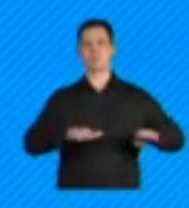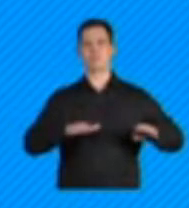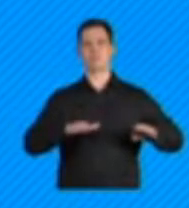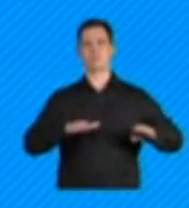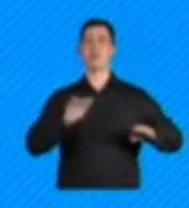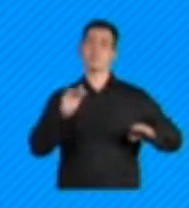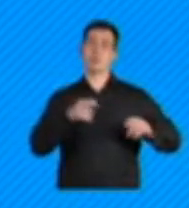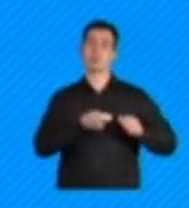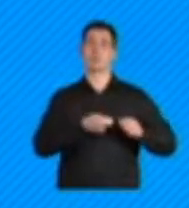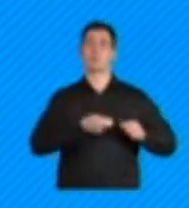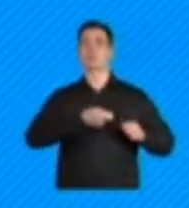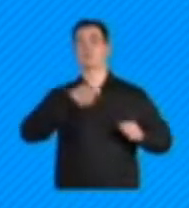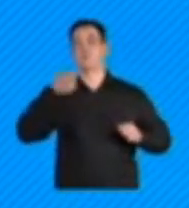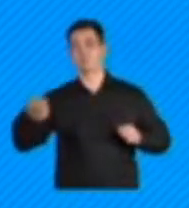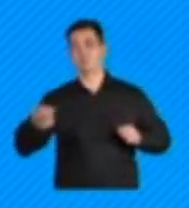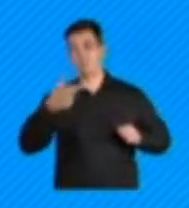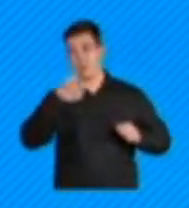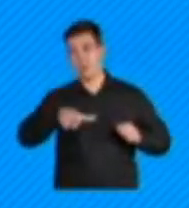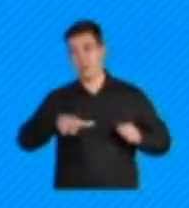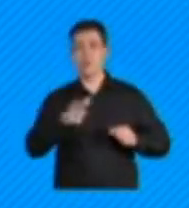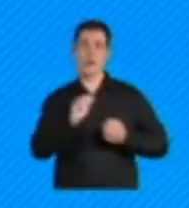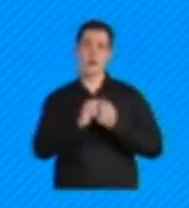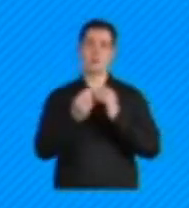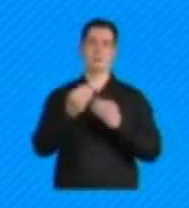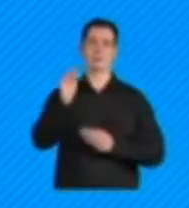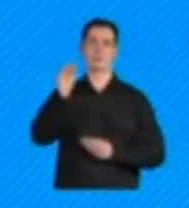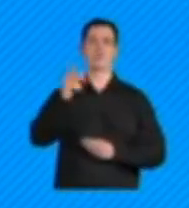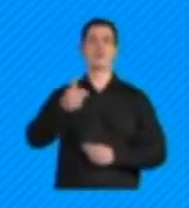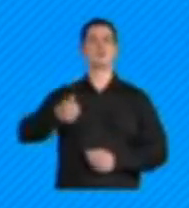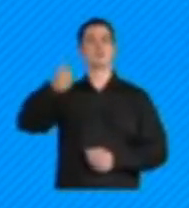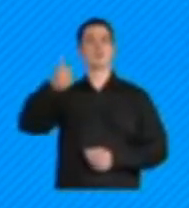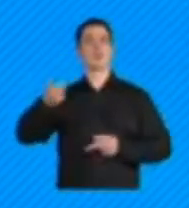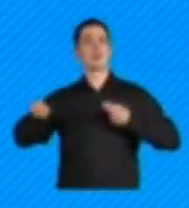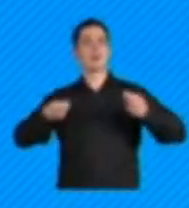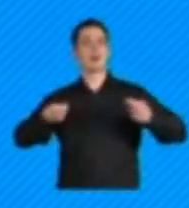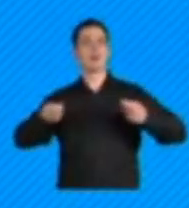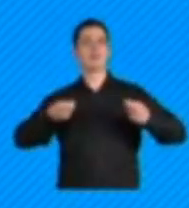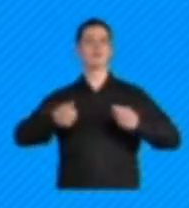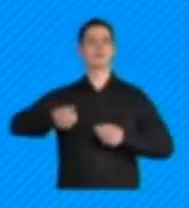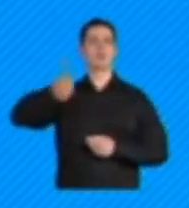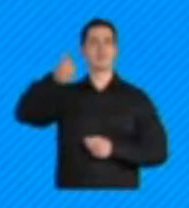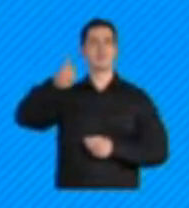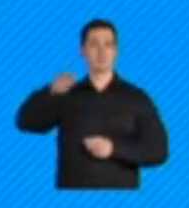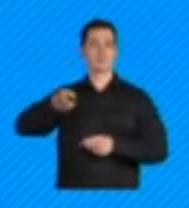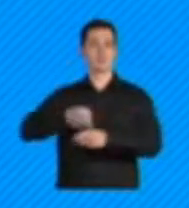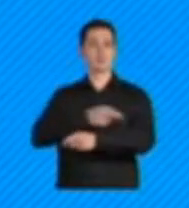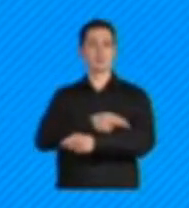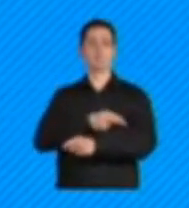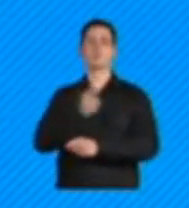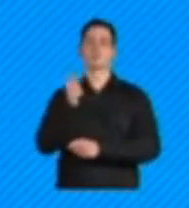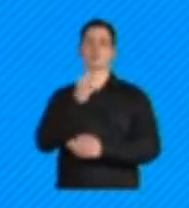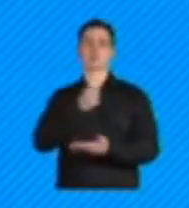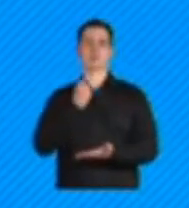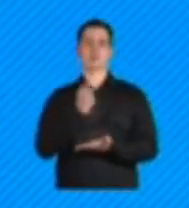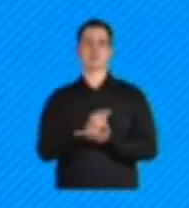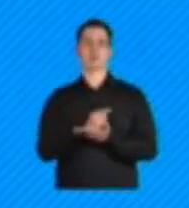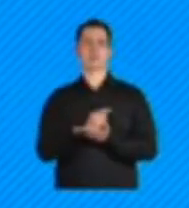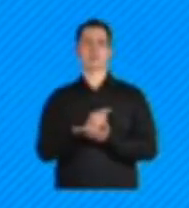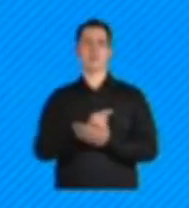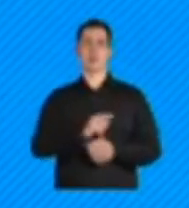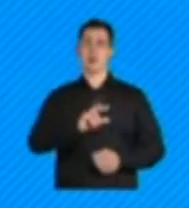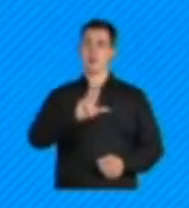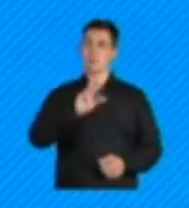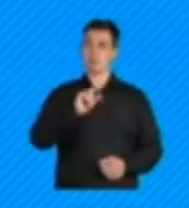możliwością przedłużenia i oczywiście wszyscy kierownicy jednostek, wszyscy szefowie jednostek podejmą odpowiednie decyzje, ale od